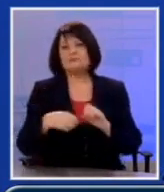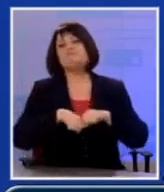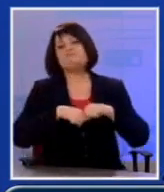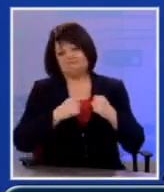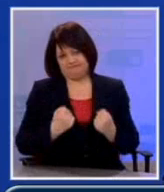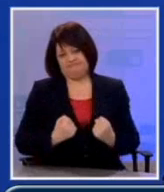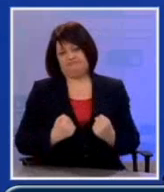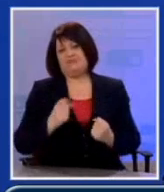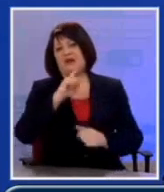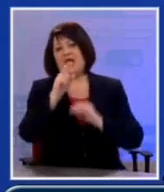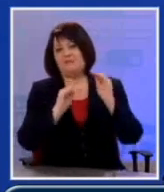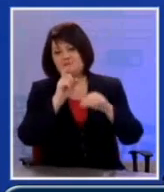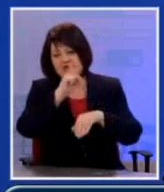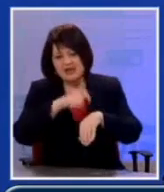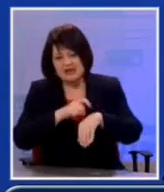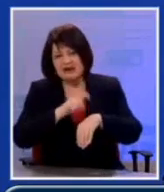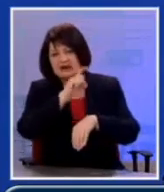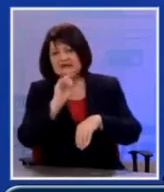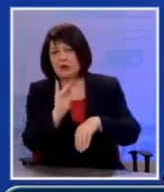απογοητευτική, ήταν